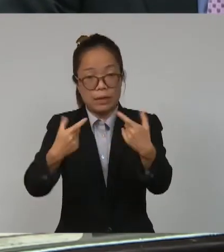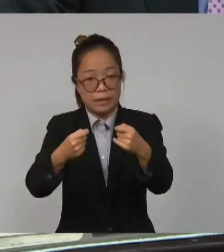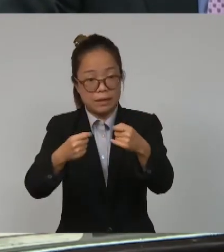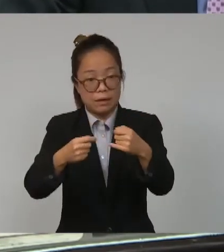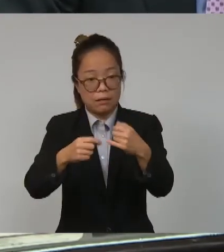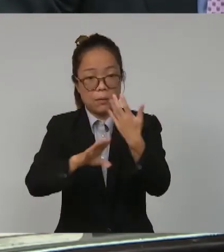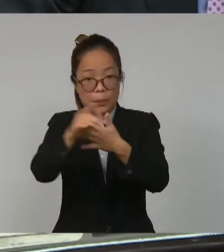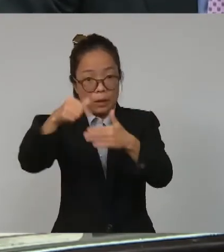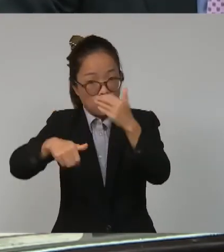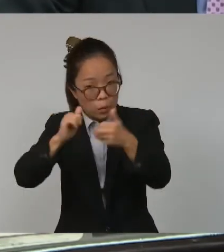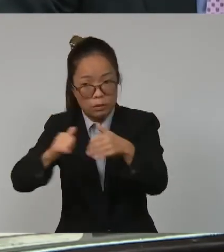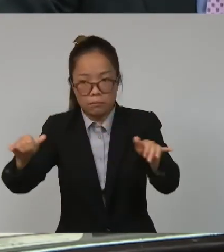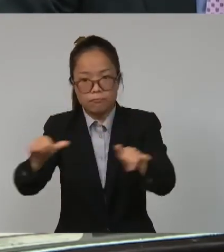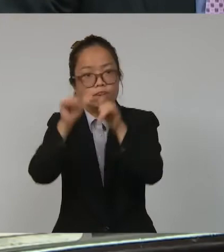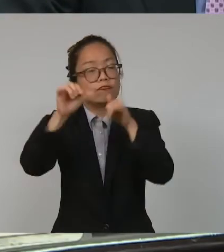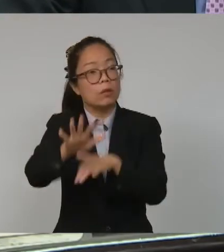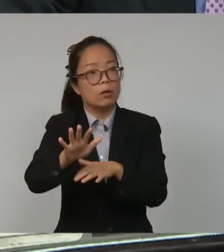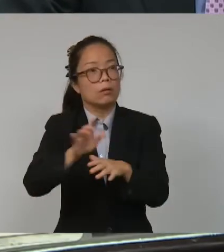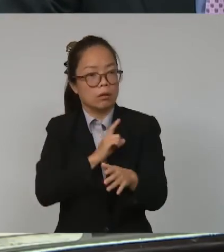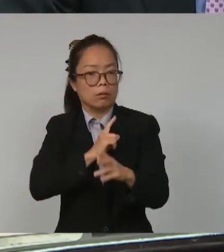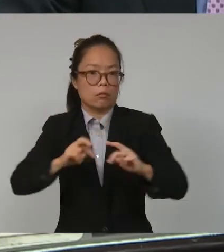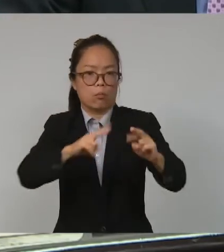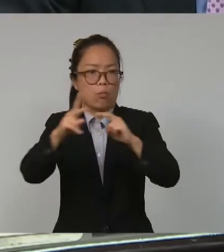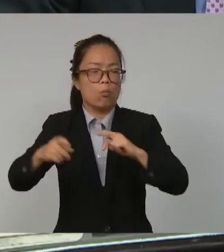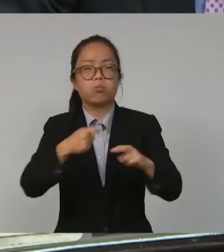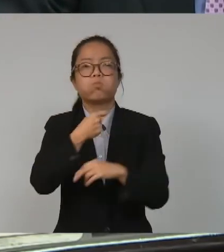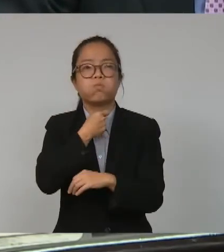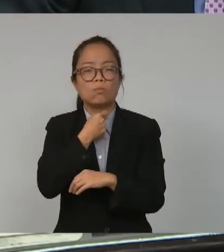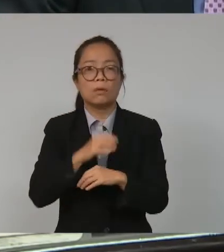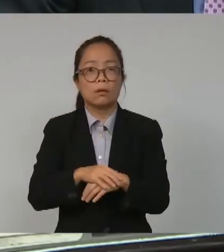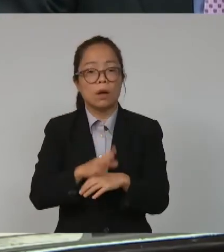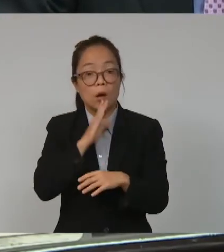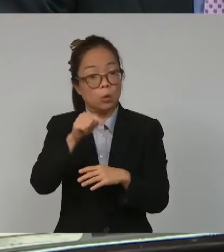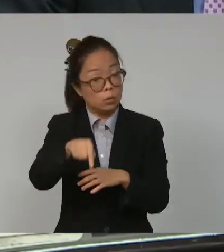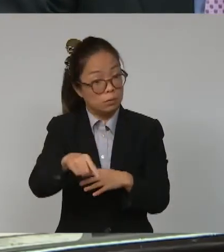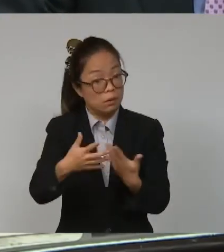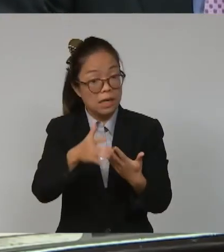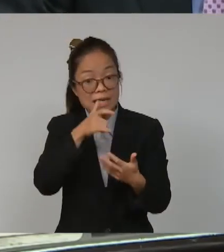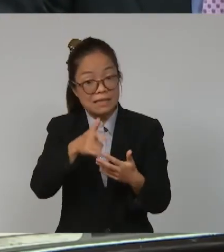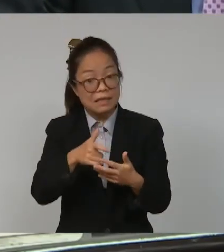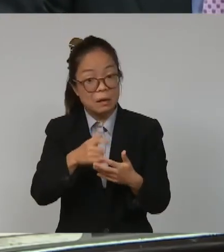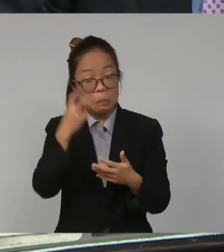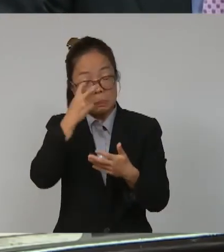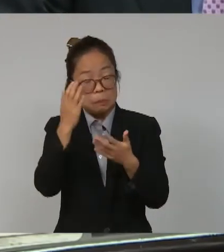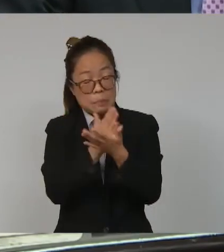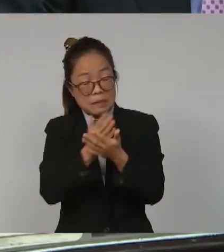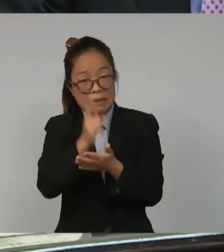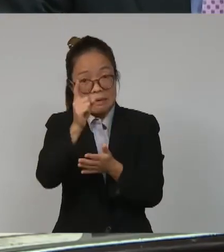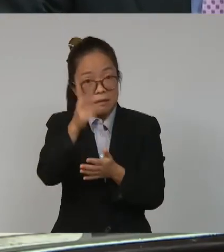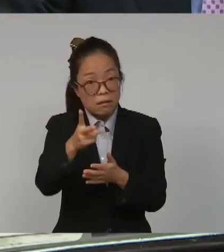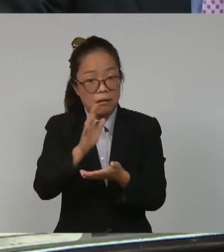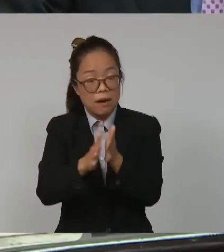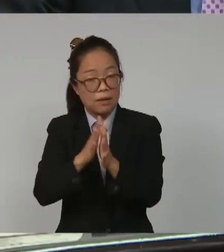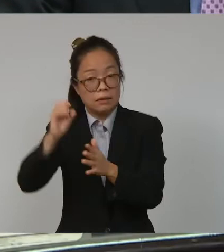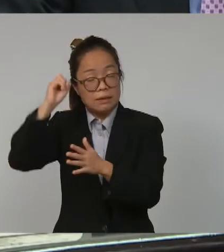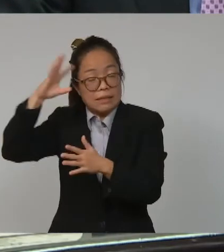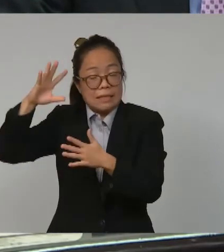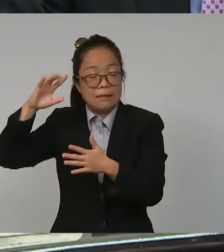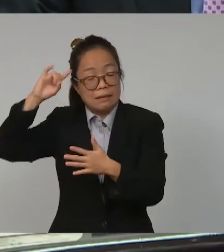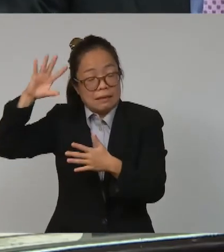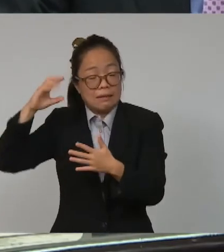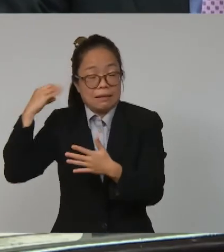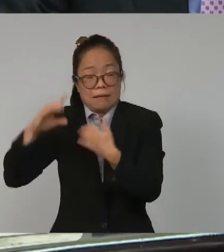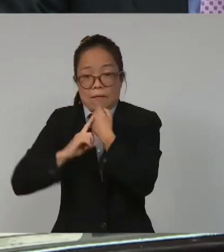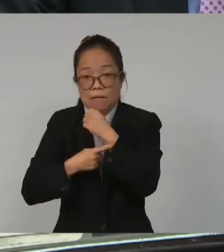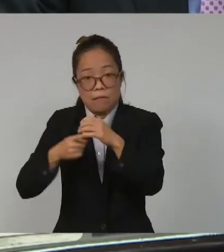文冲突的地方，它自然要去修正。那你说那个叫复决吗？还是那个叫创制嘞？所